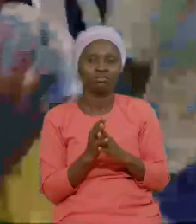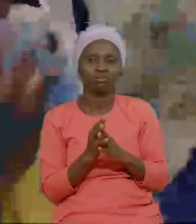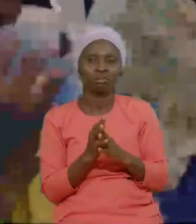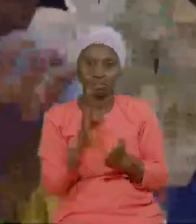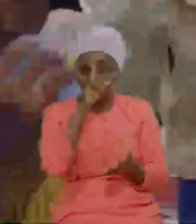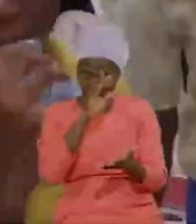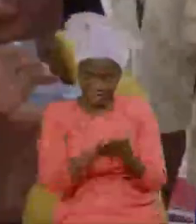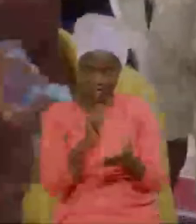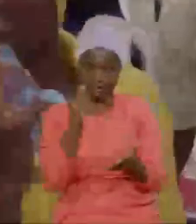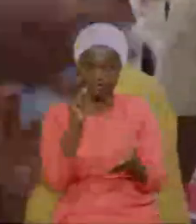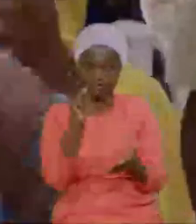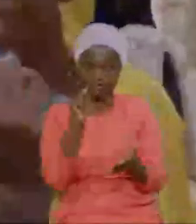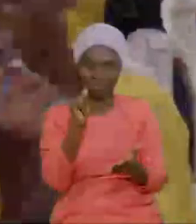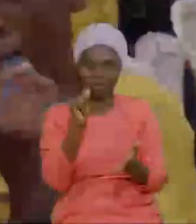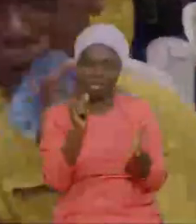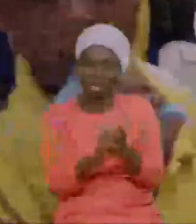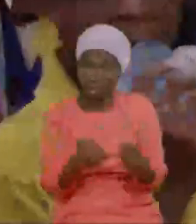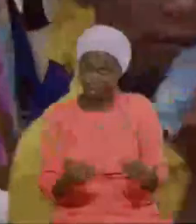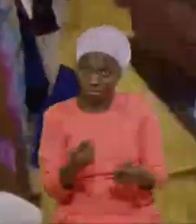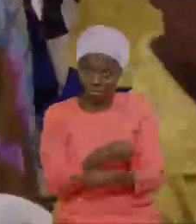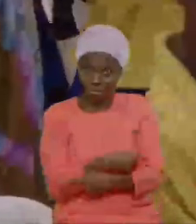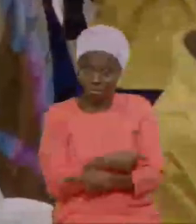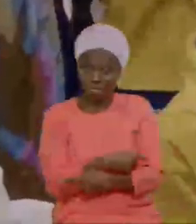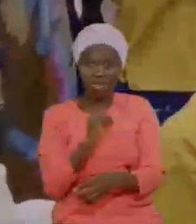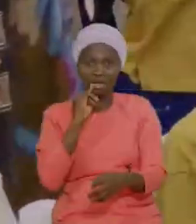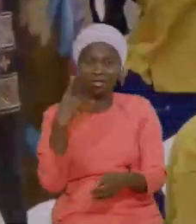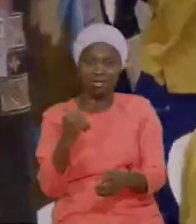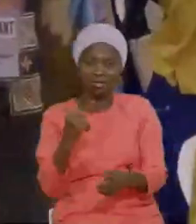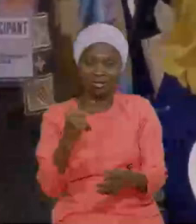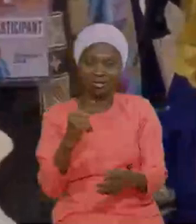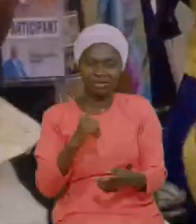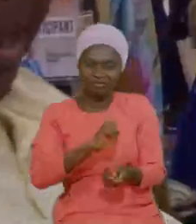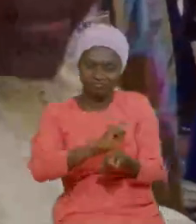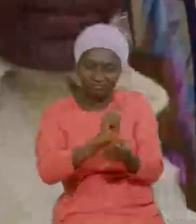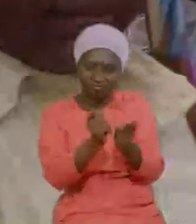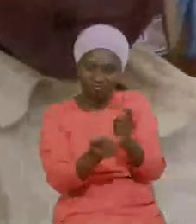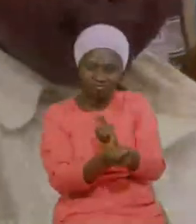believe. Que tout le monde lève la main maintenant. Crois. In your life.